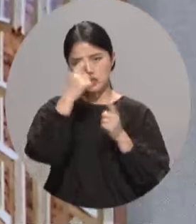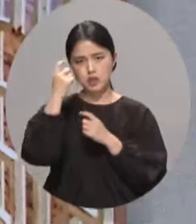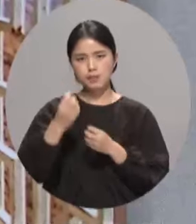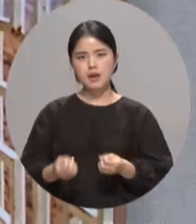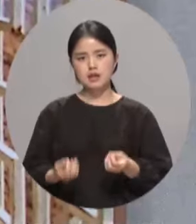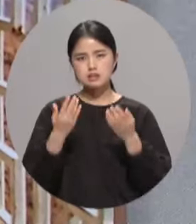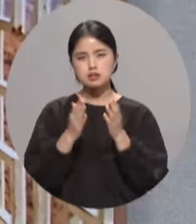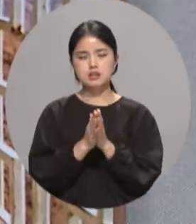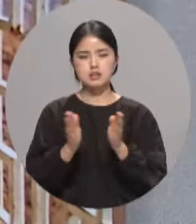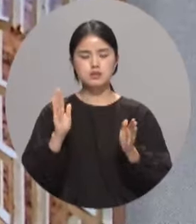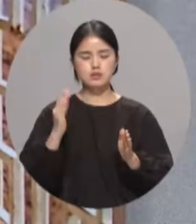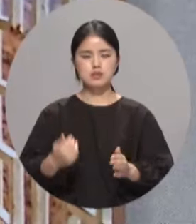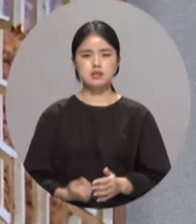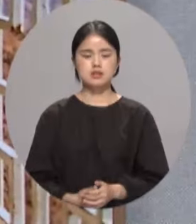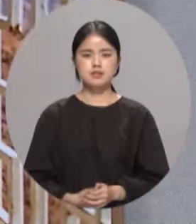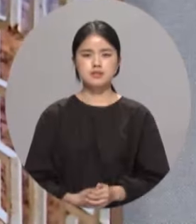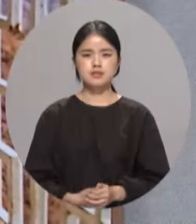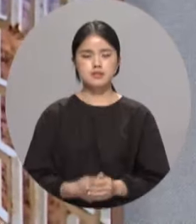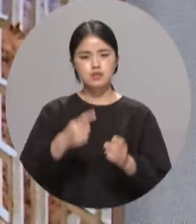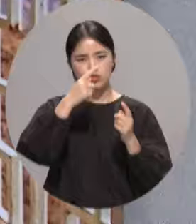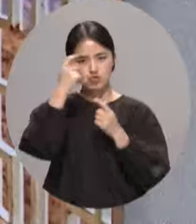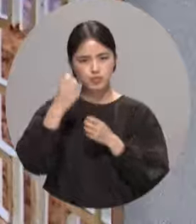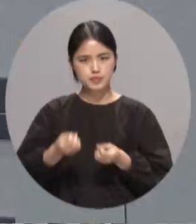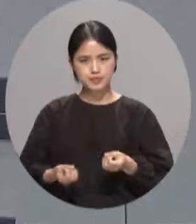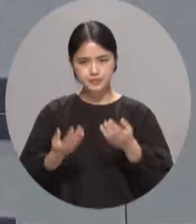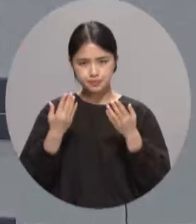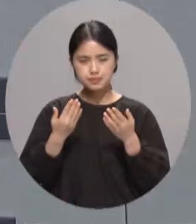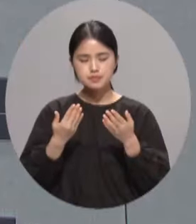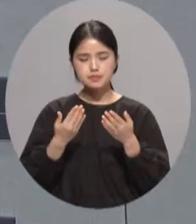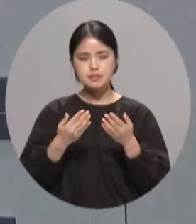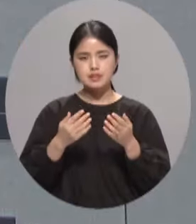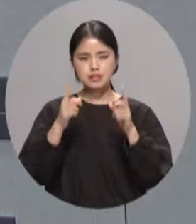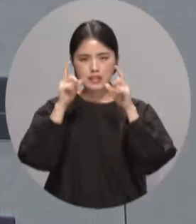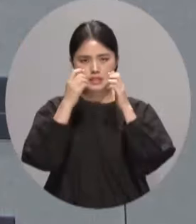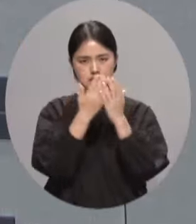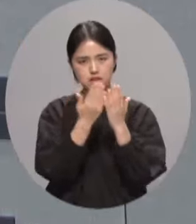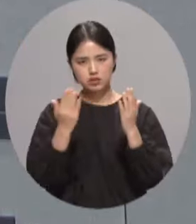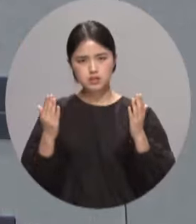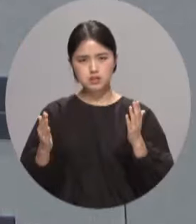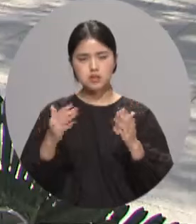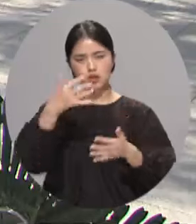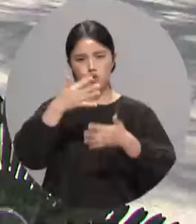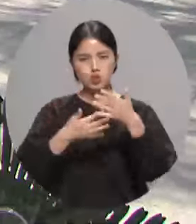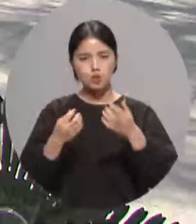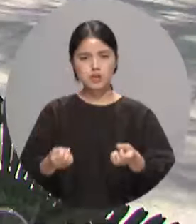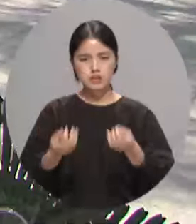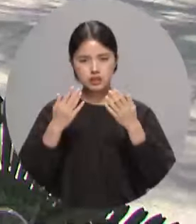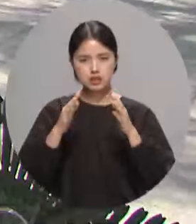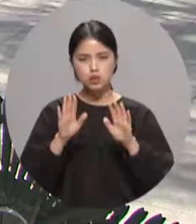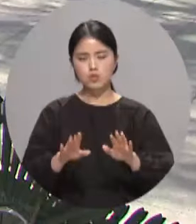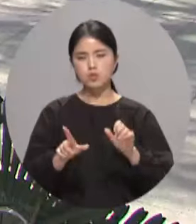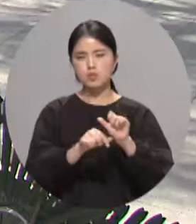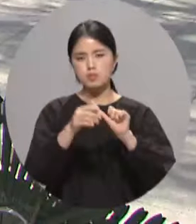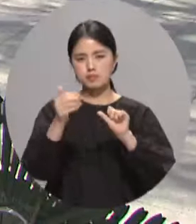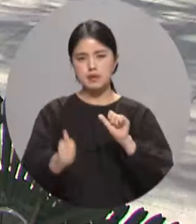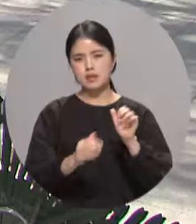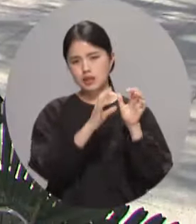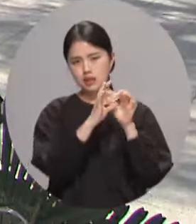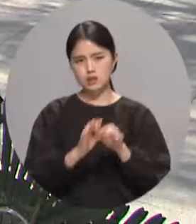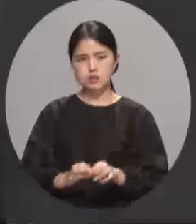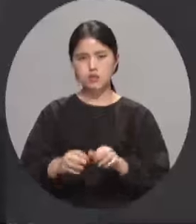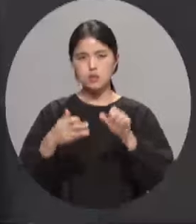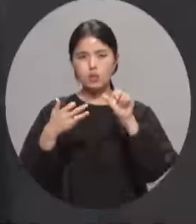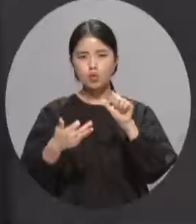기념행사가 시작됐습니다. 추모식을 시작으로 사진 전시회, 전북 영화제 등이 이달 말까지 이어지면서